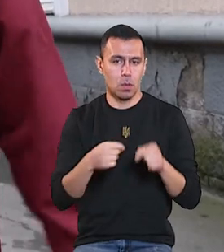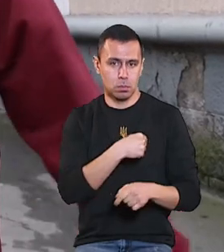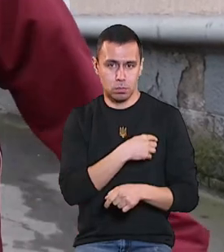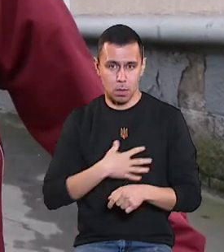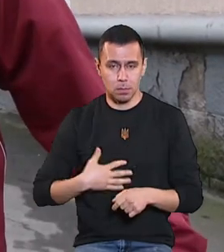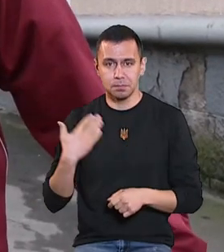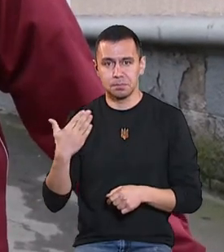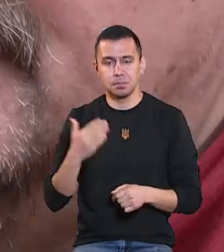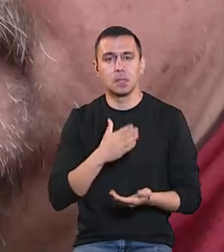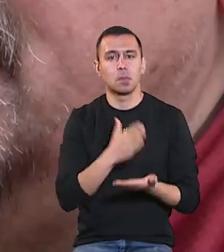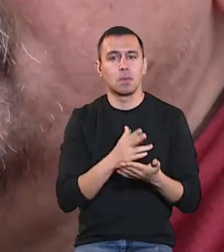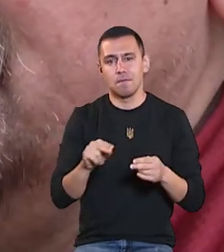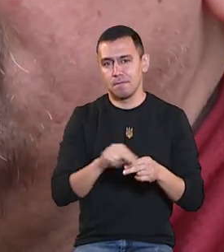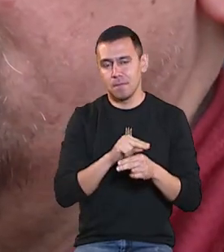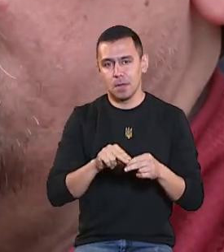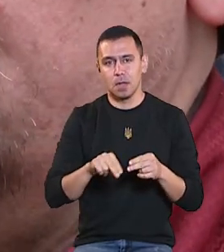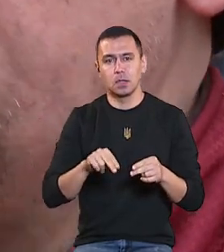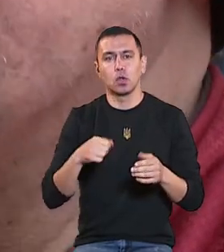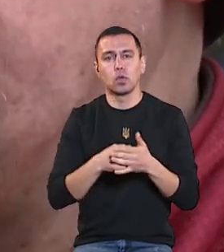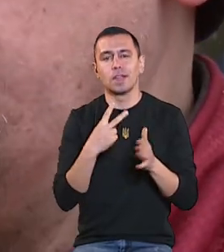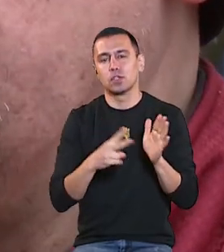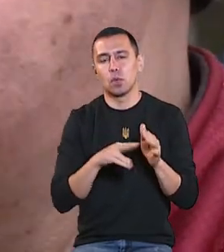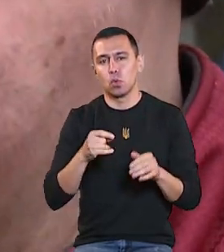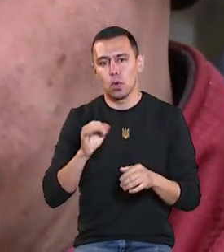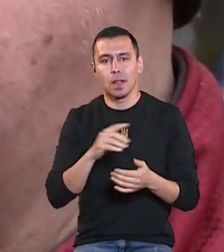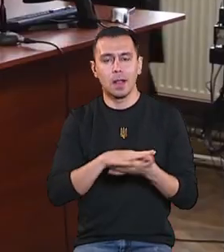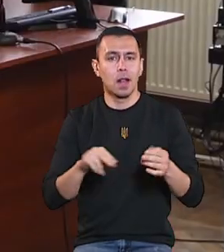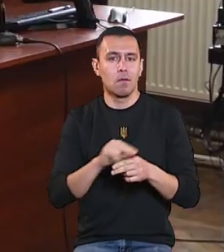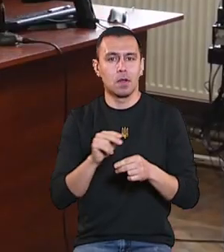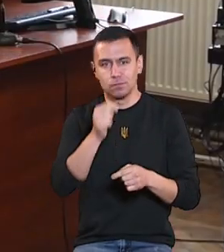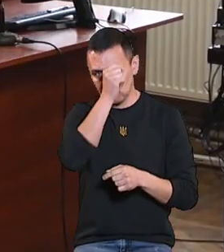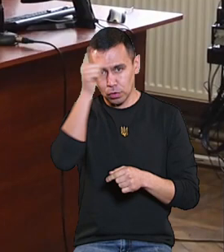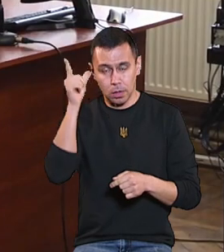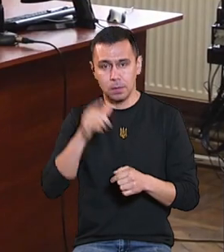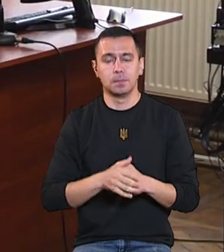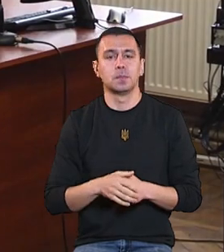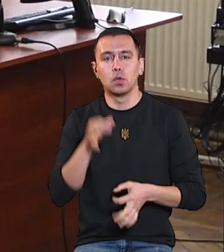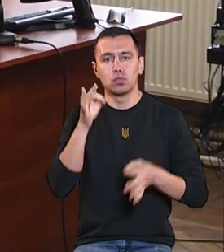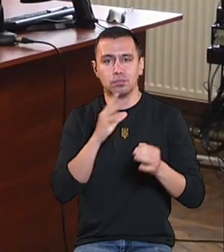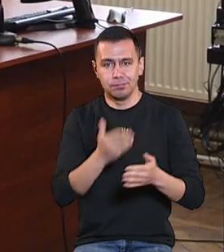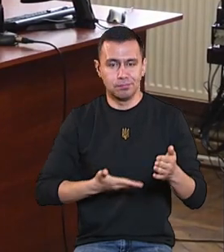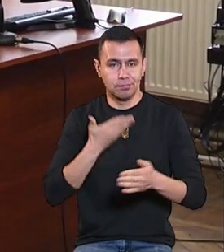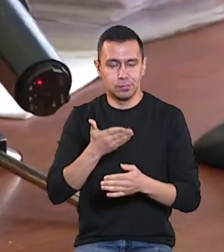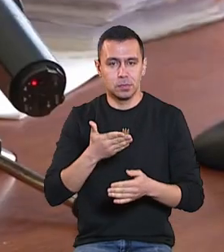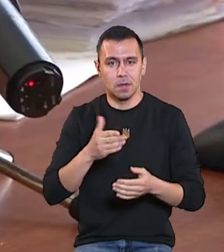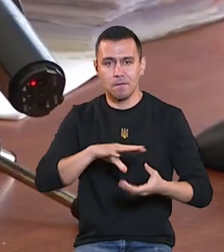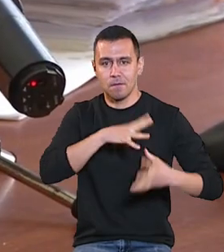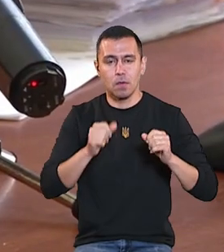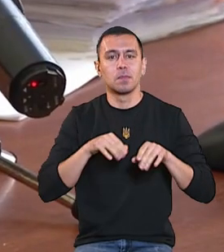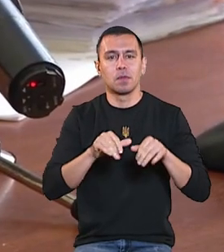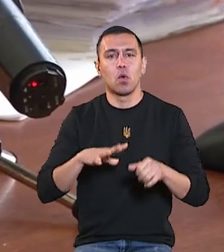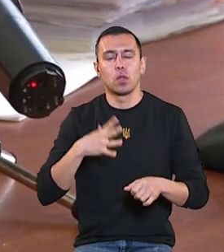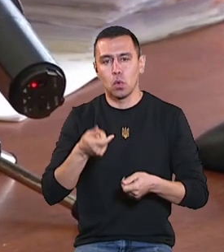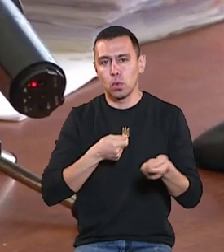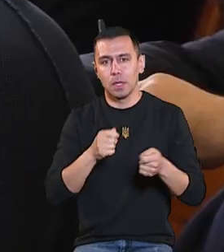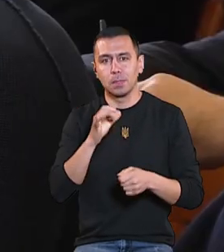Олександр Полудніцин перебував у лікарні до 27 лютого. Далі лікування у Чехії. Суд поки не виніс остаточного вироку у справі екс-очільника